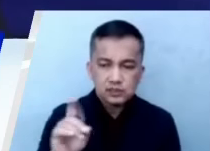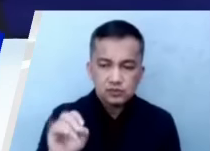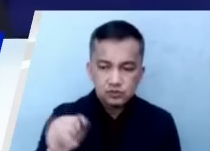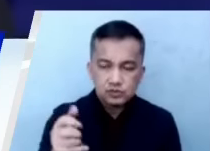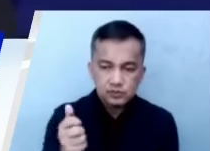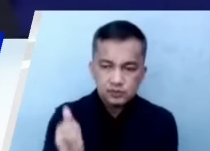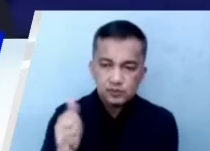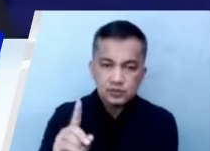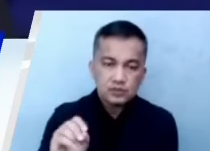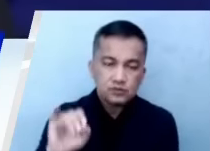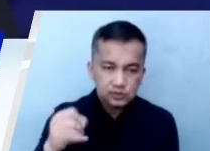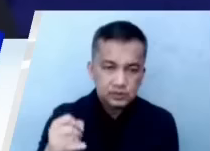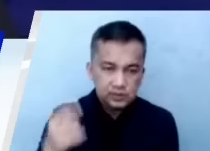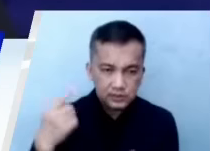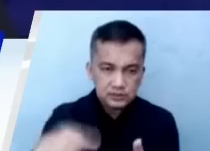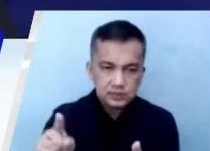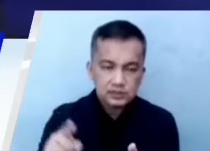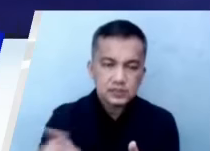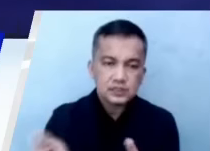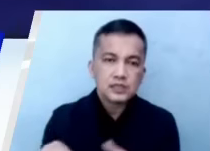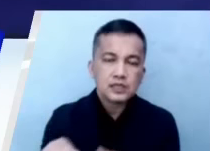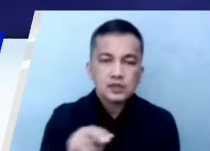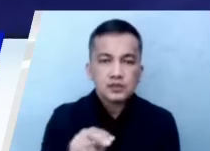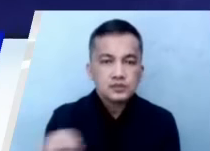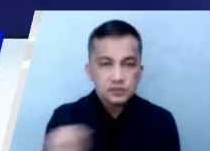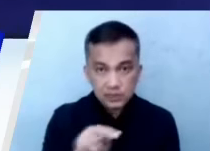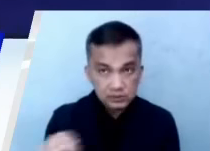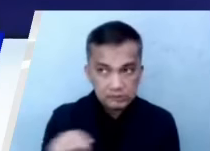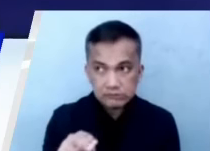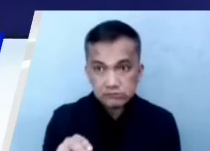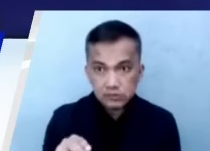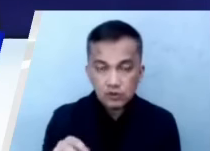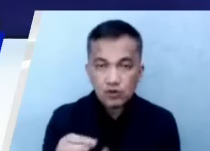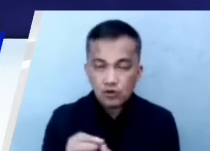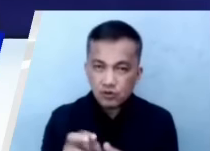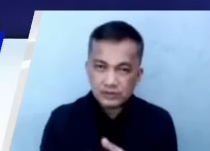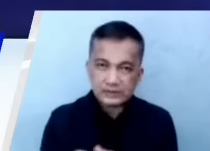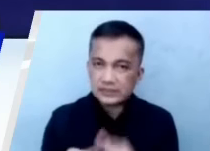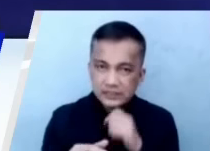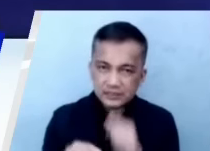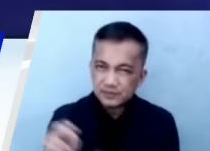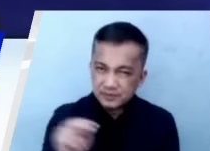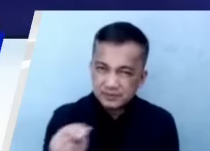Let's check the partiality or impartiality of the DOJ. Ha?